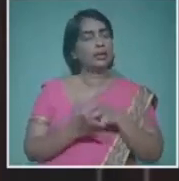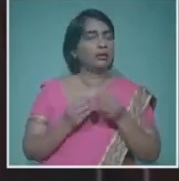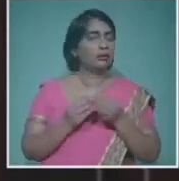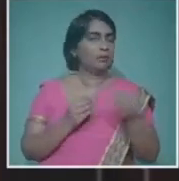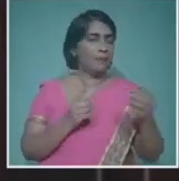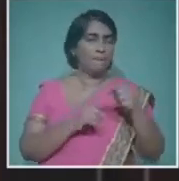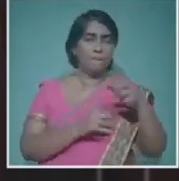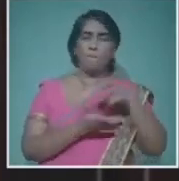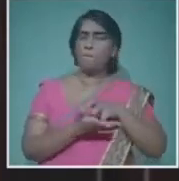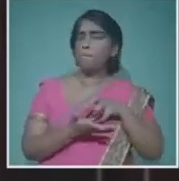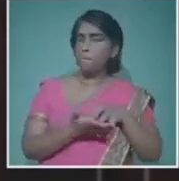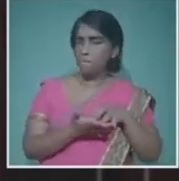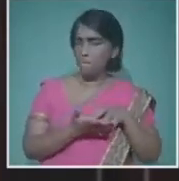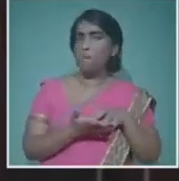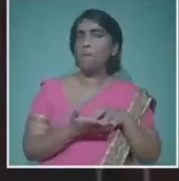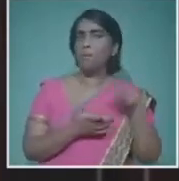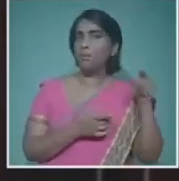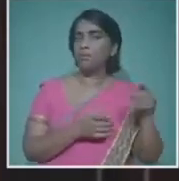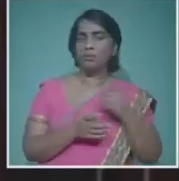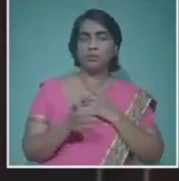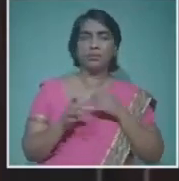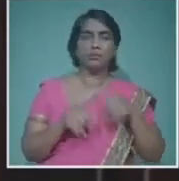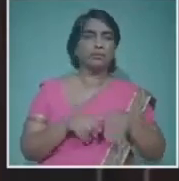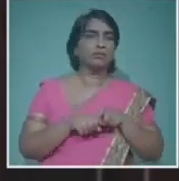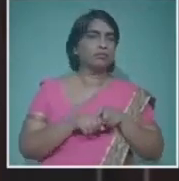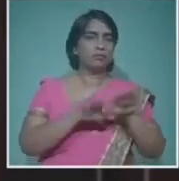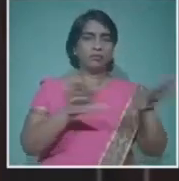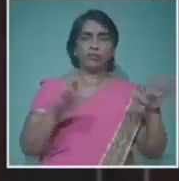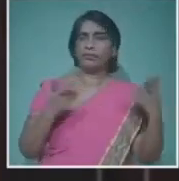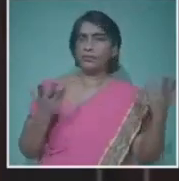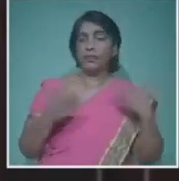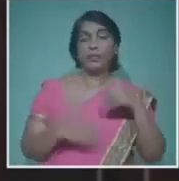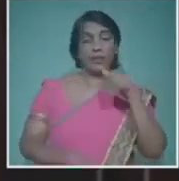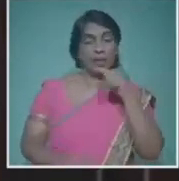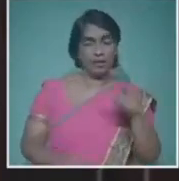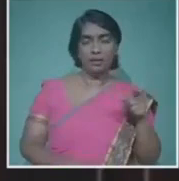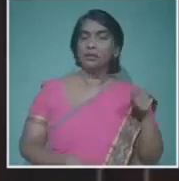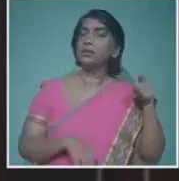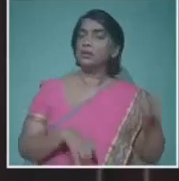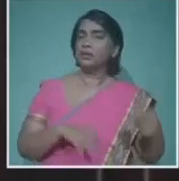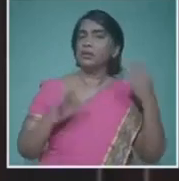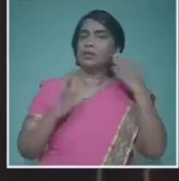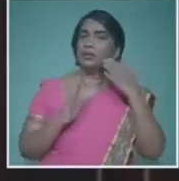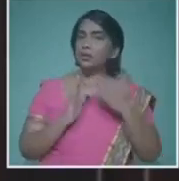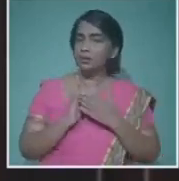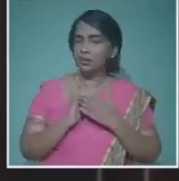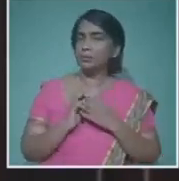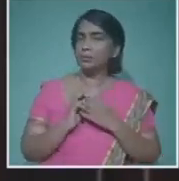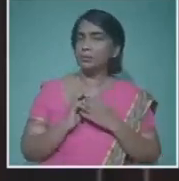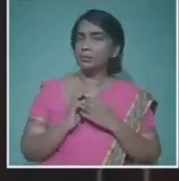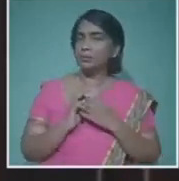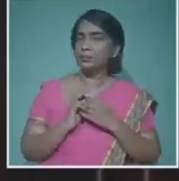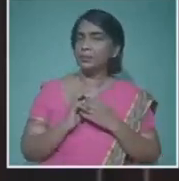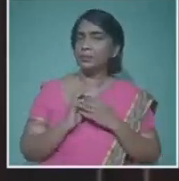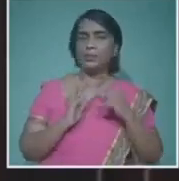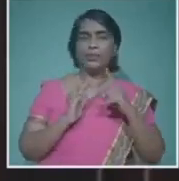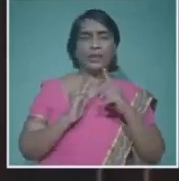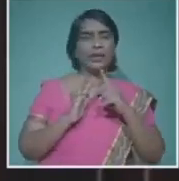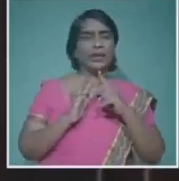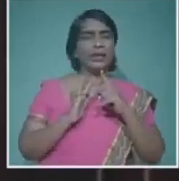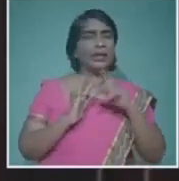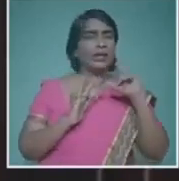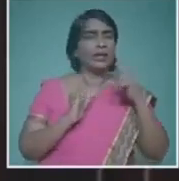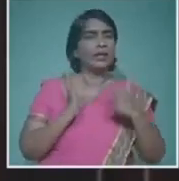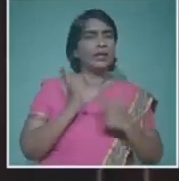පළාත් මේ පළාතටවත් ඇවිල්ලා තාම ගමන් කරලා නැහැ. මේ ඇත්ත තත්ත්වය. දැන් මේ සඳහා ස්ලෑෂ්කොම්, ඉක්තා